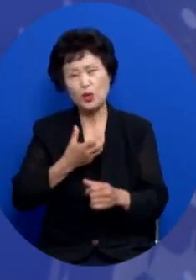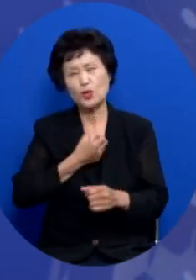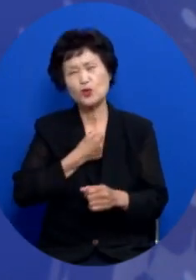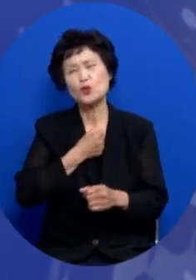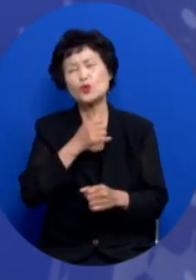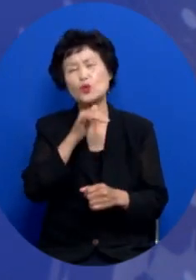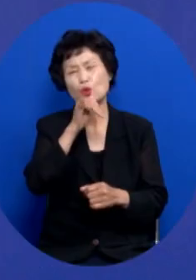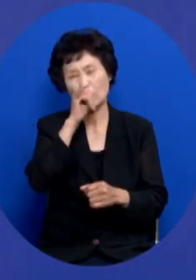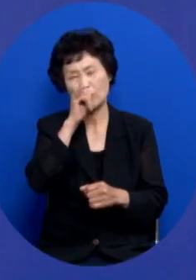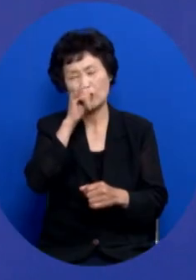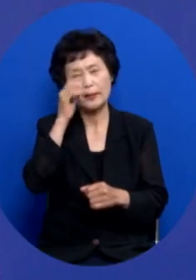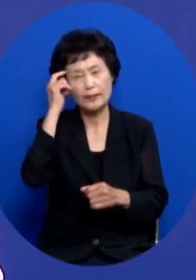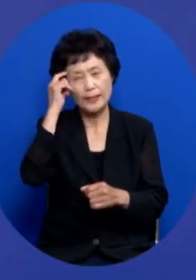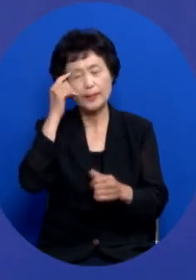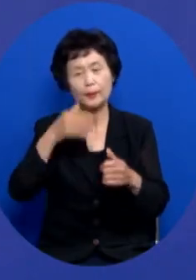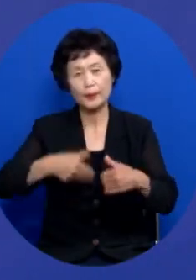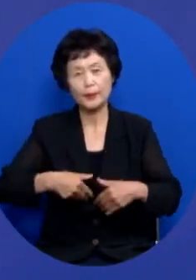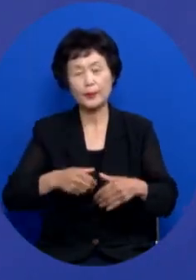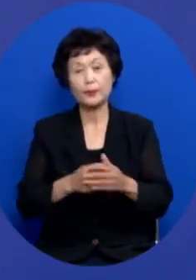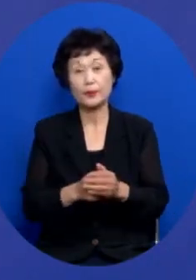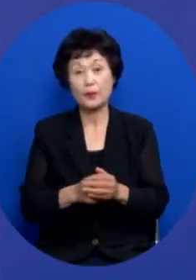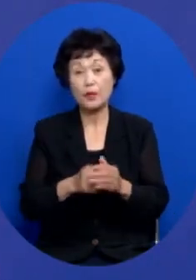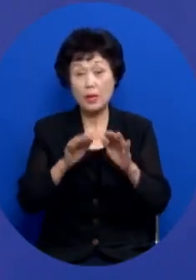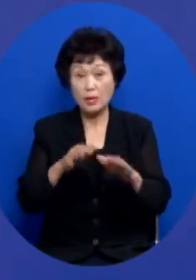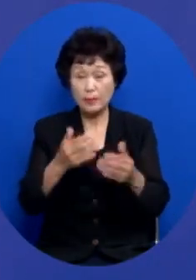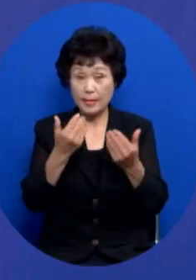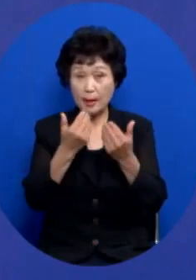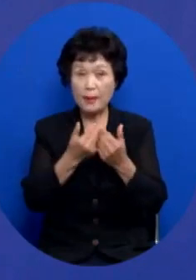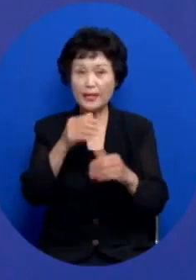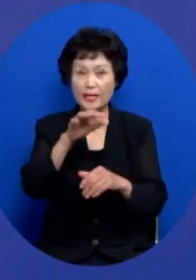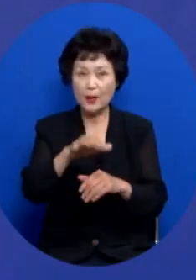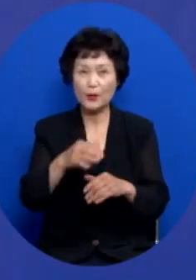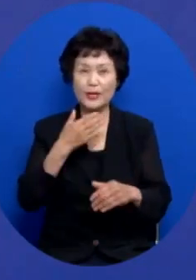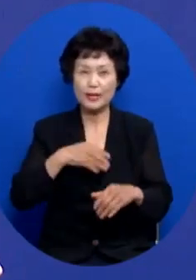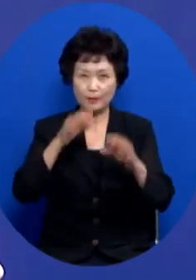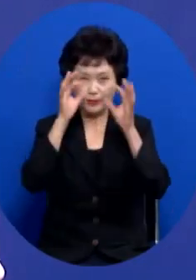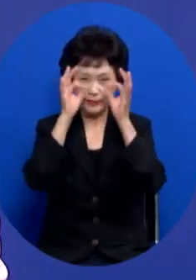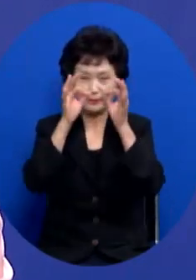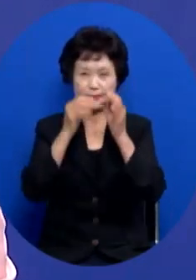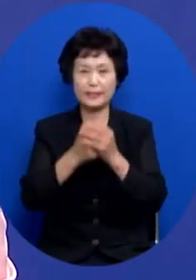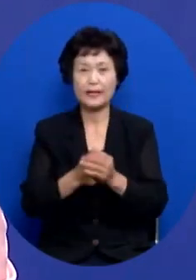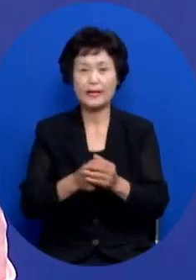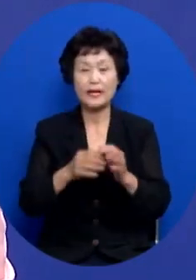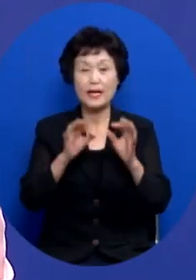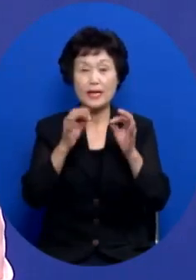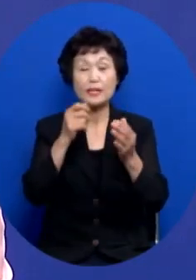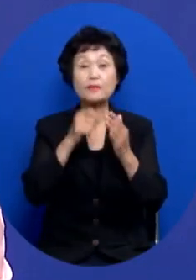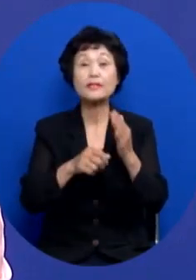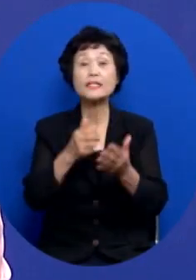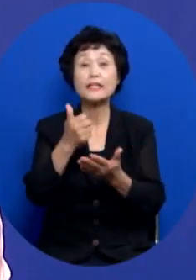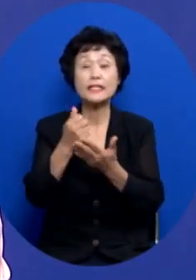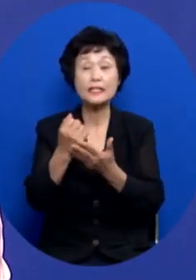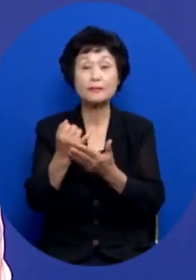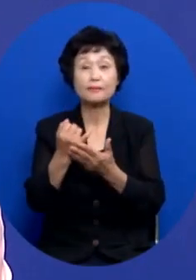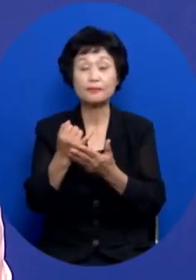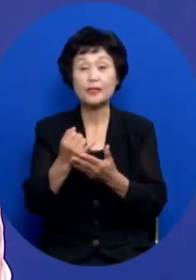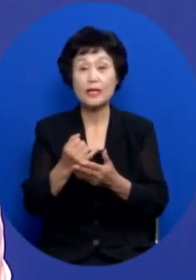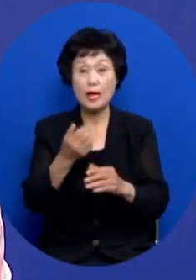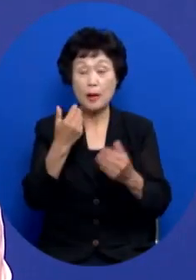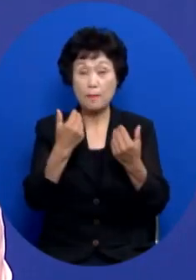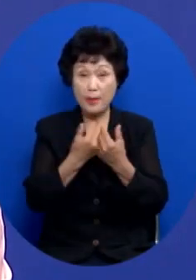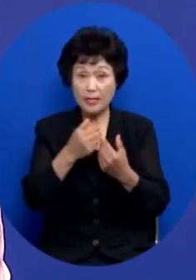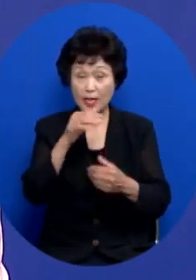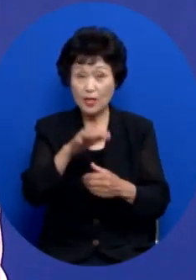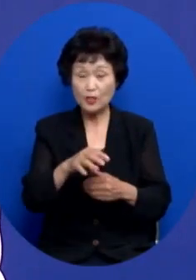지점입니다. 네. 네, 이번엔 퀴어 축제 반대 현장을 살펴보겠습니다. 김인혜 기자, 퀴어 축제 현장 반대쪽